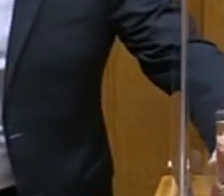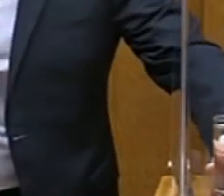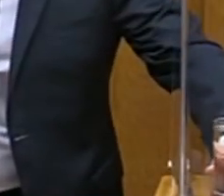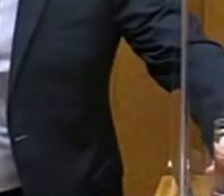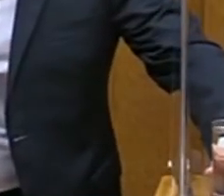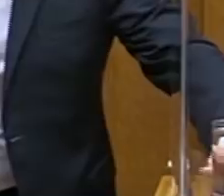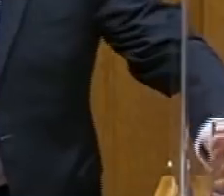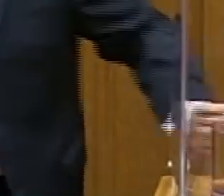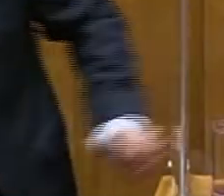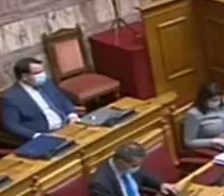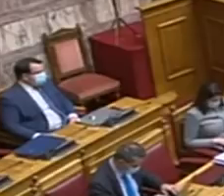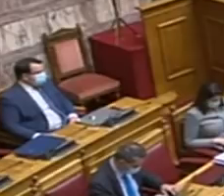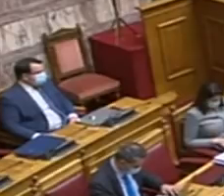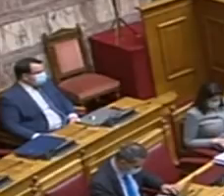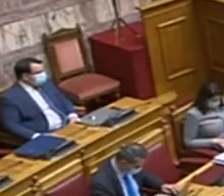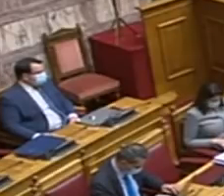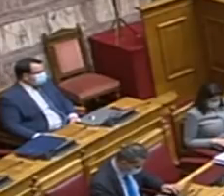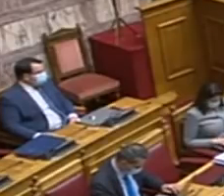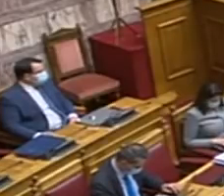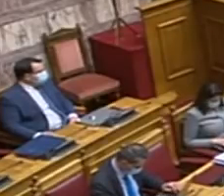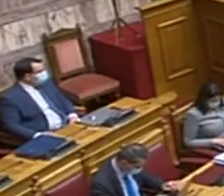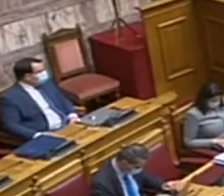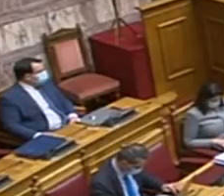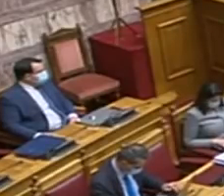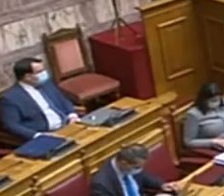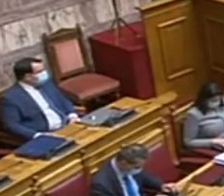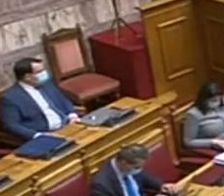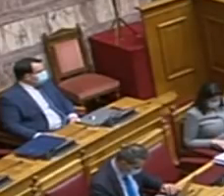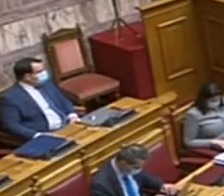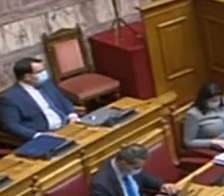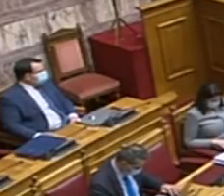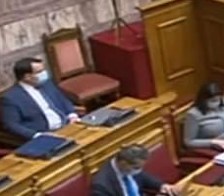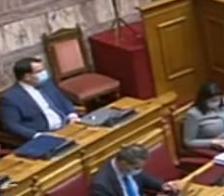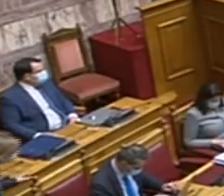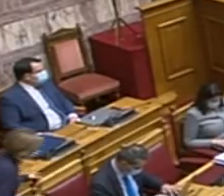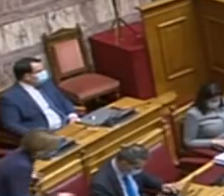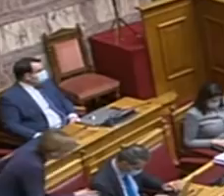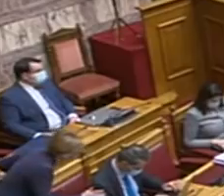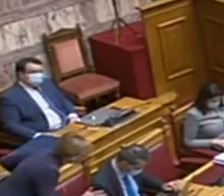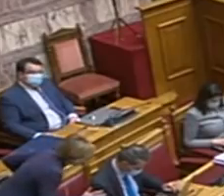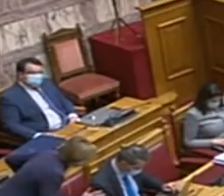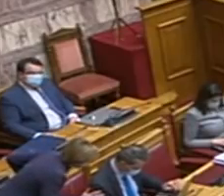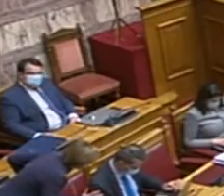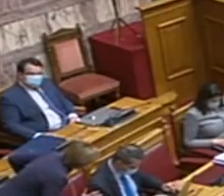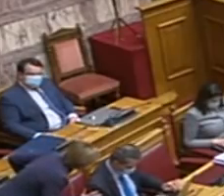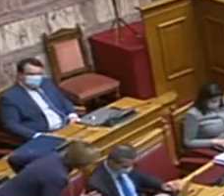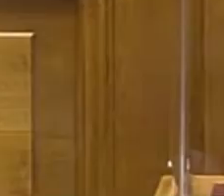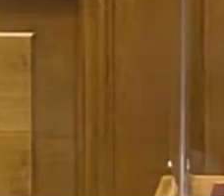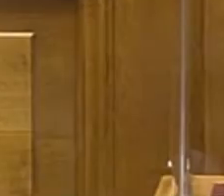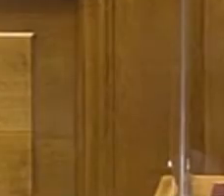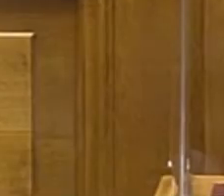προβληματισμό για τις διατάξεις που φέρνετε. Είναι πραγματική ντροπή αυτό το πράγμα. Και είναι